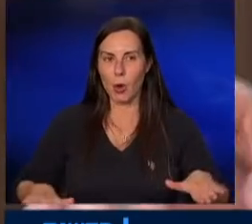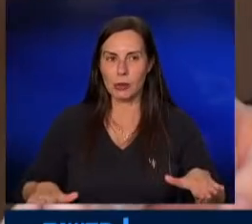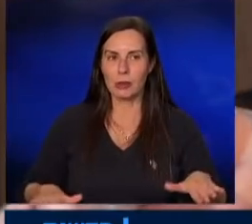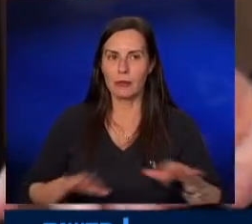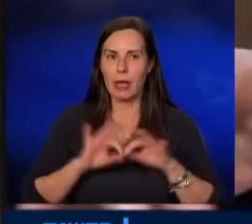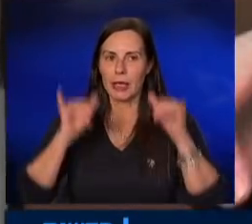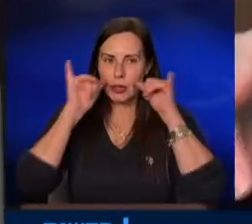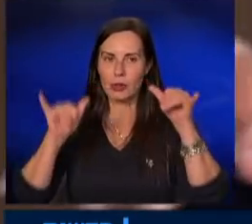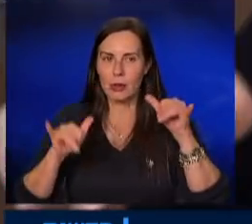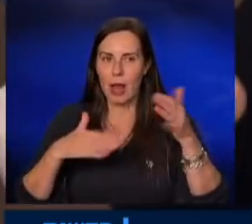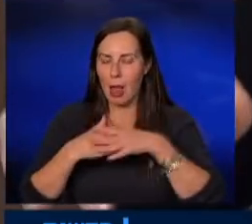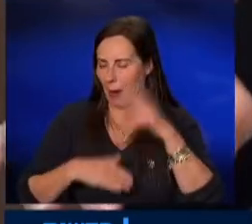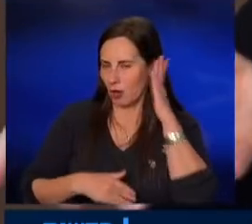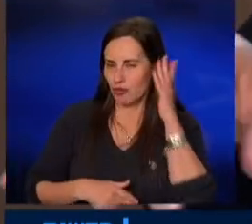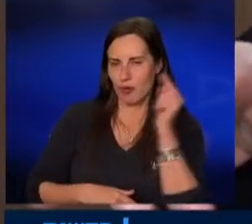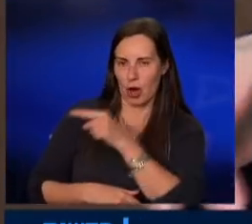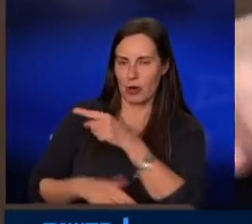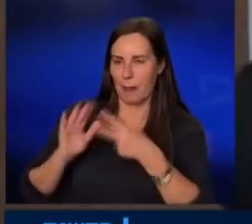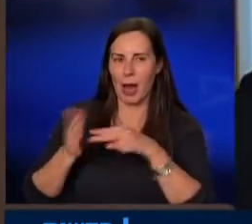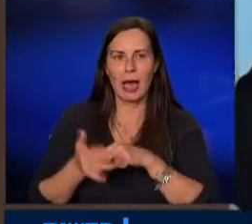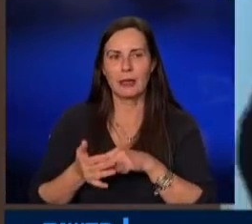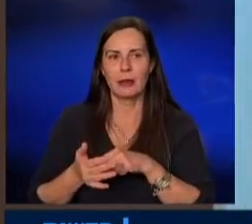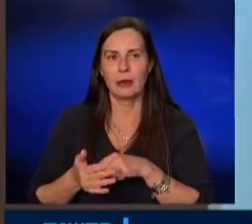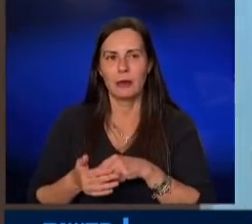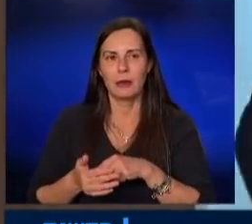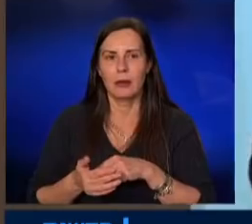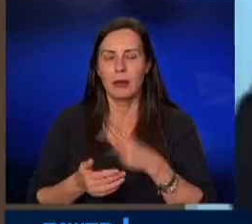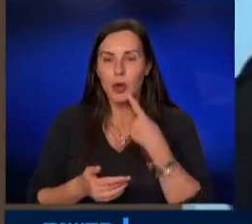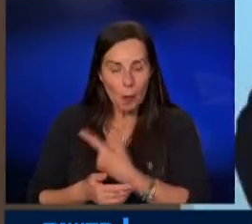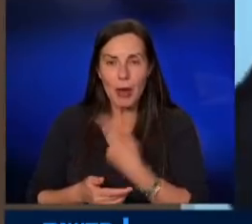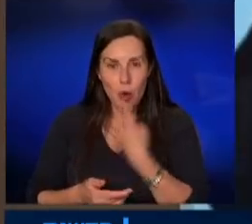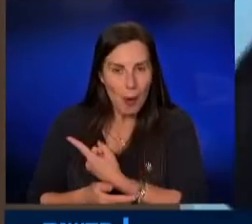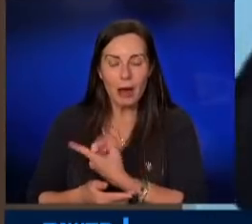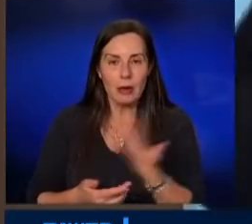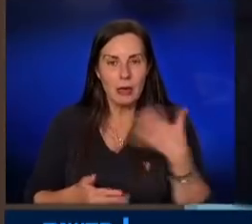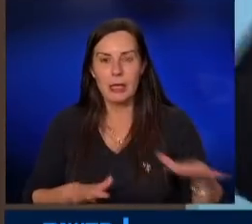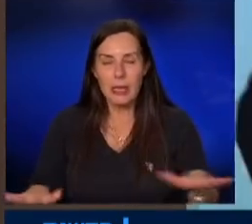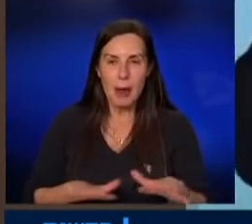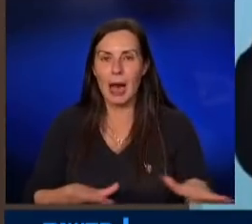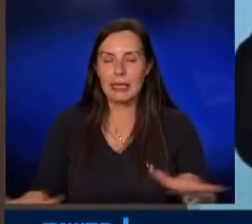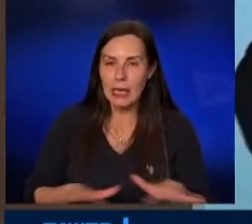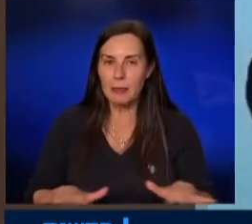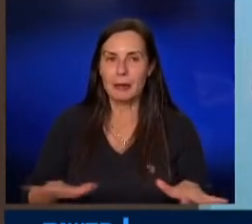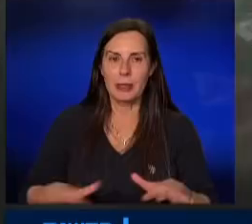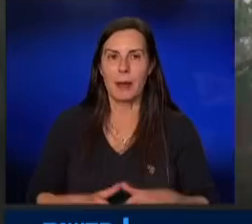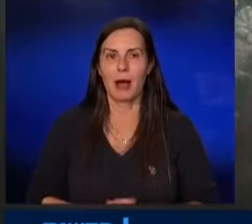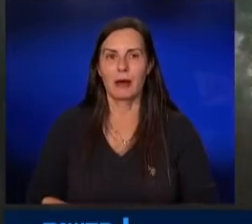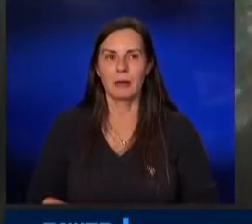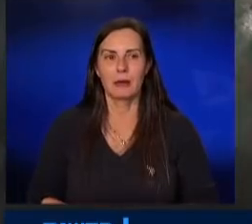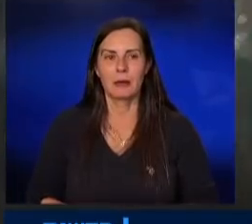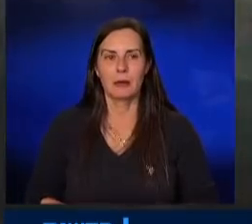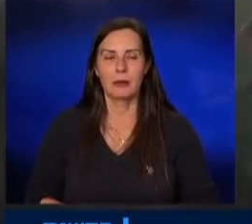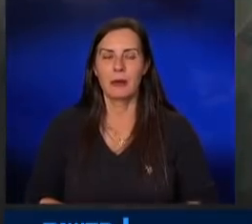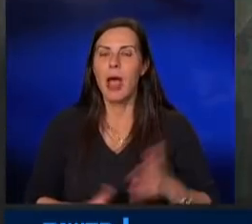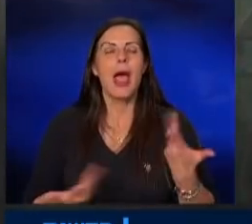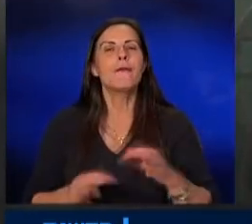והתחלתי לצעוק למנדי שישן פה בחדר הזה, ואני צועקת לו, מנדי, מנדי, מנדי, רעידת אדמה, מנדי, רעידת אדמה. המוקד